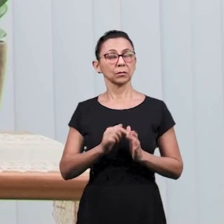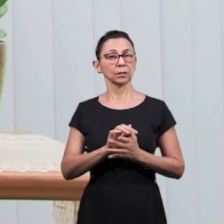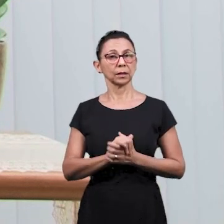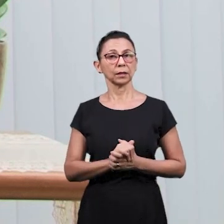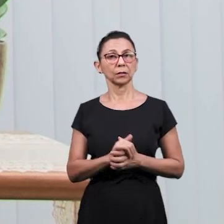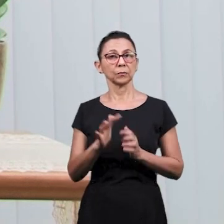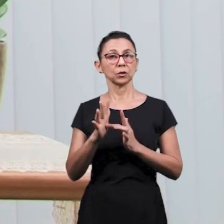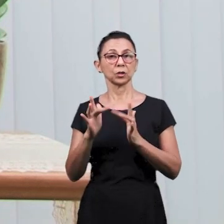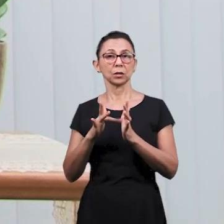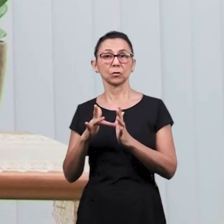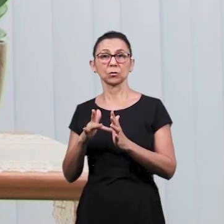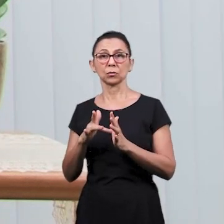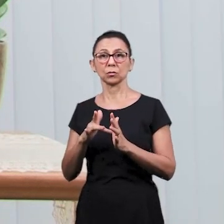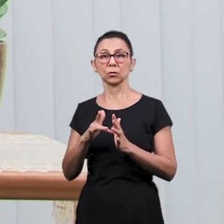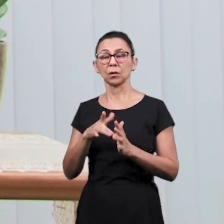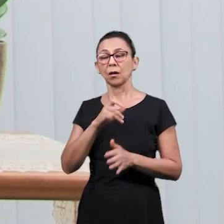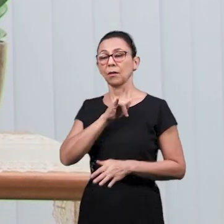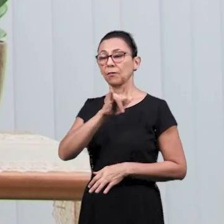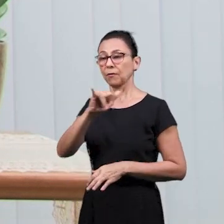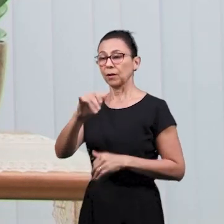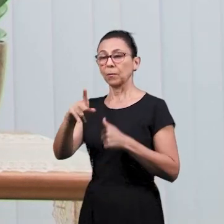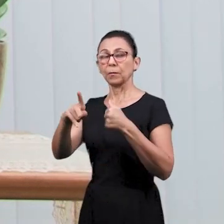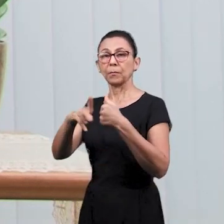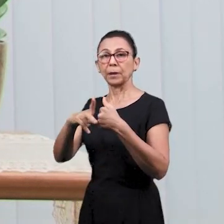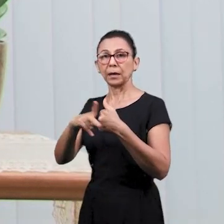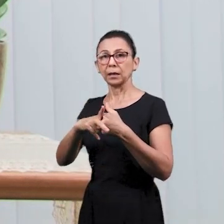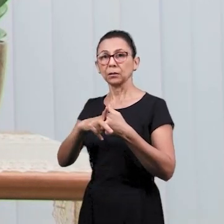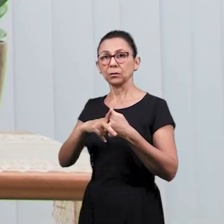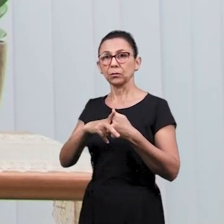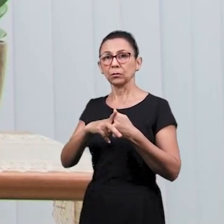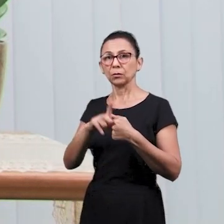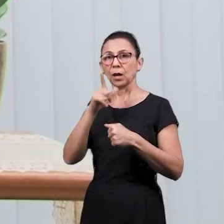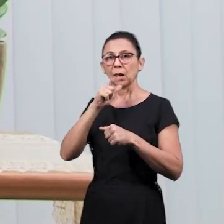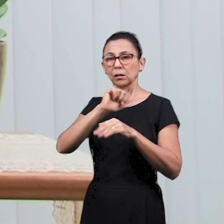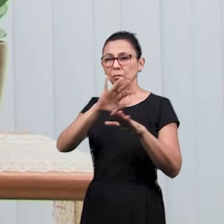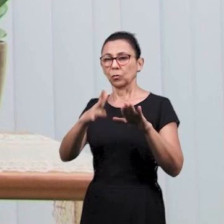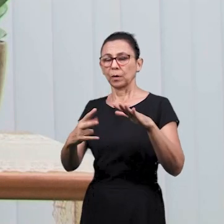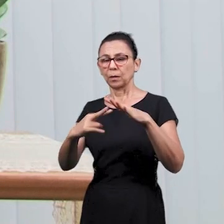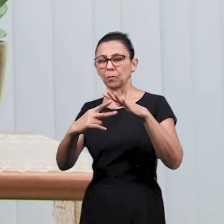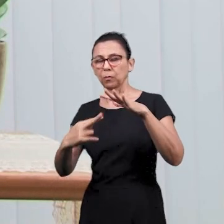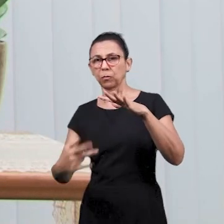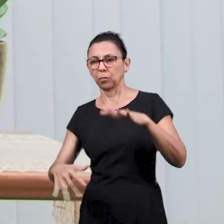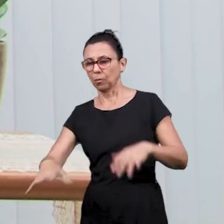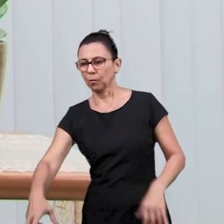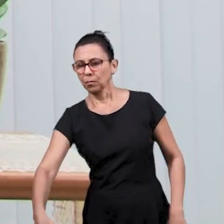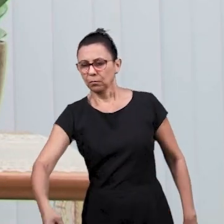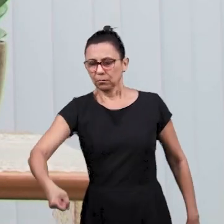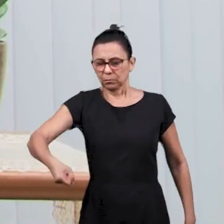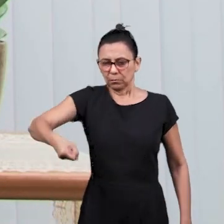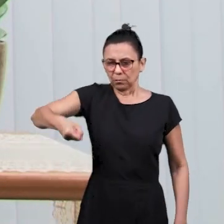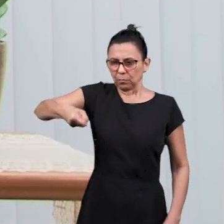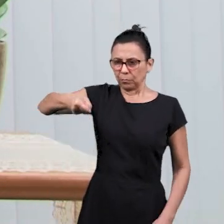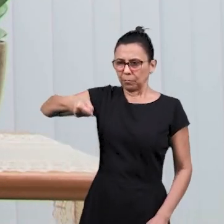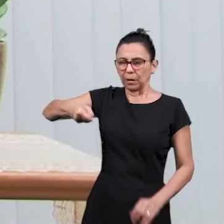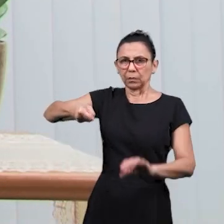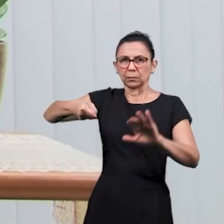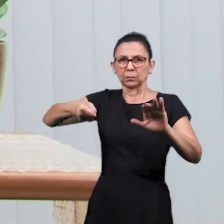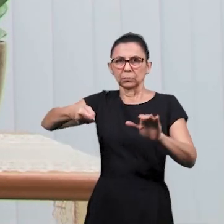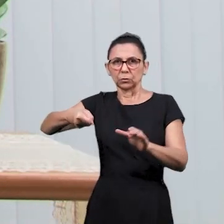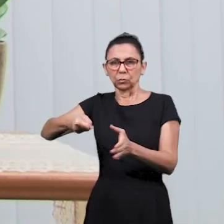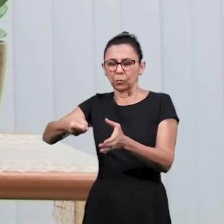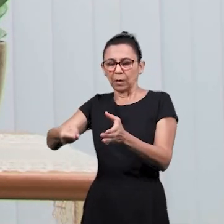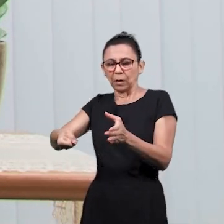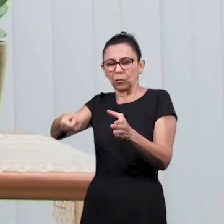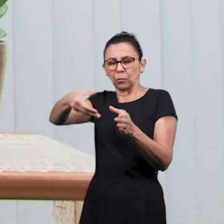стих, Господь Иисус говорит Петру и говорит ему: «Маловерный, зачем